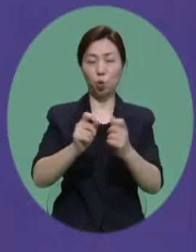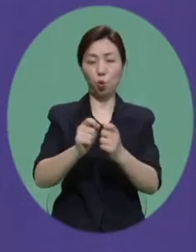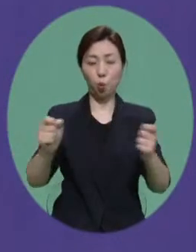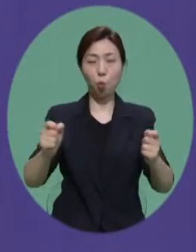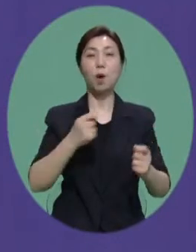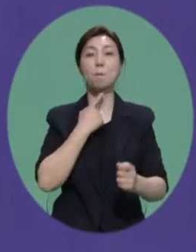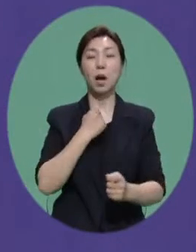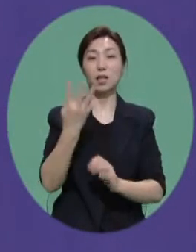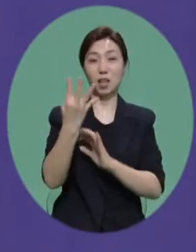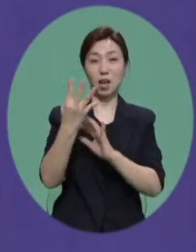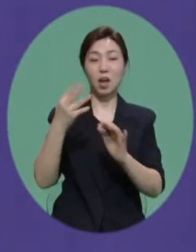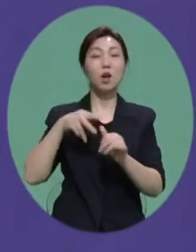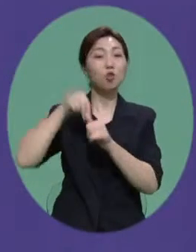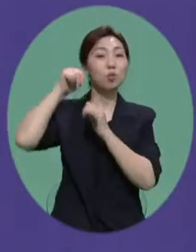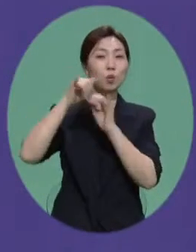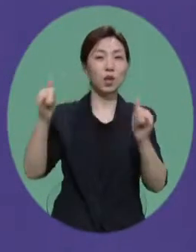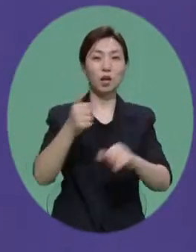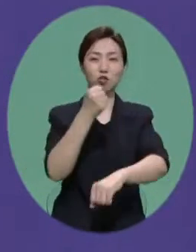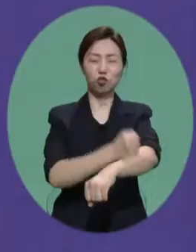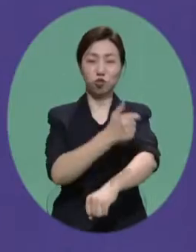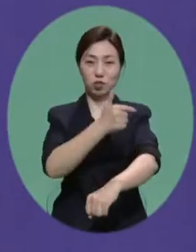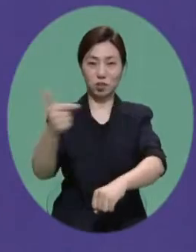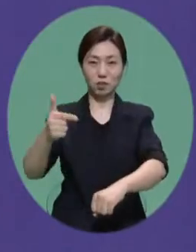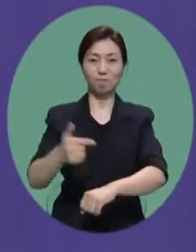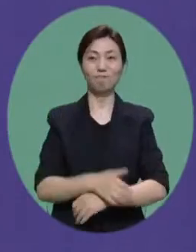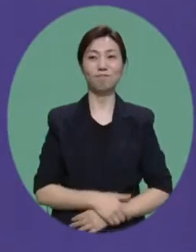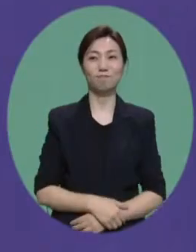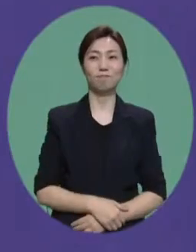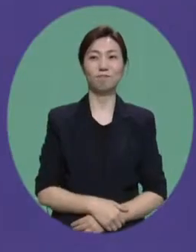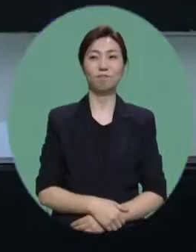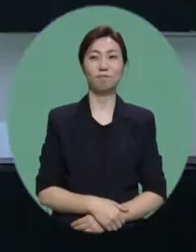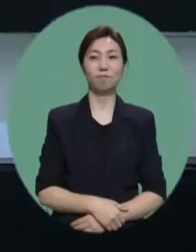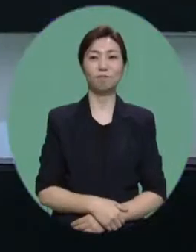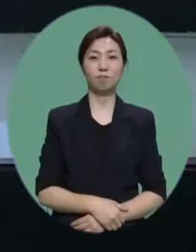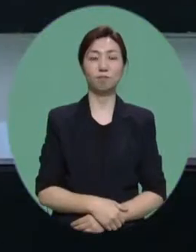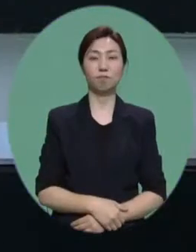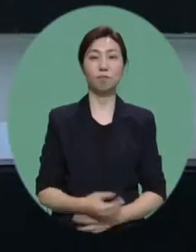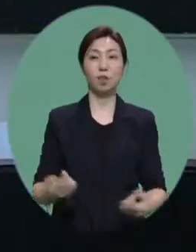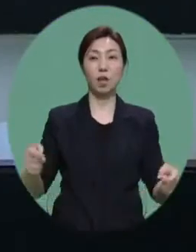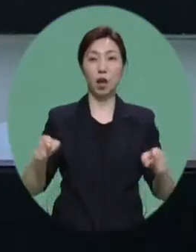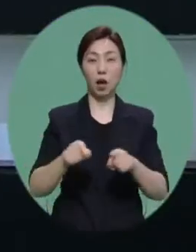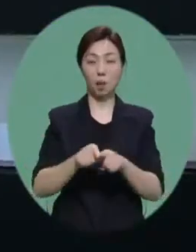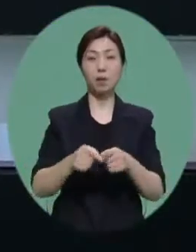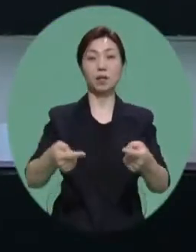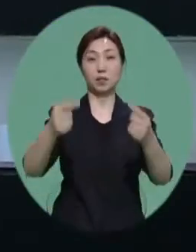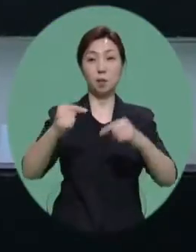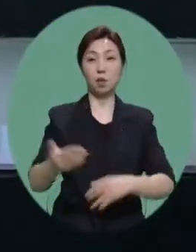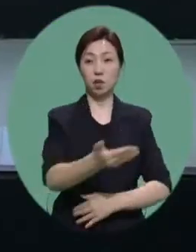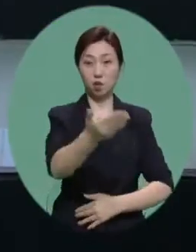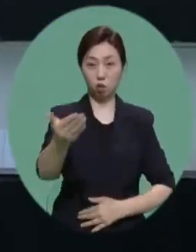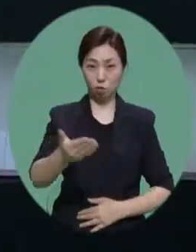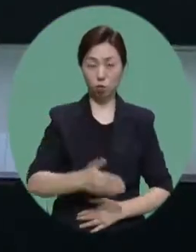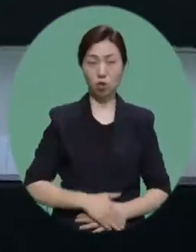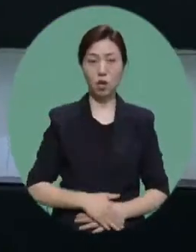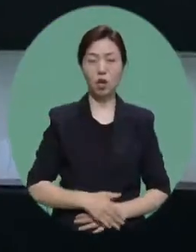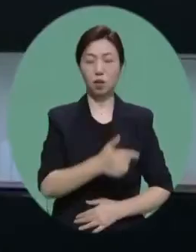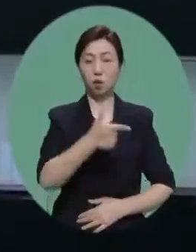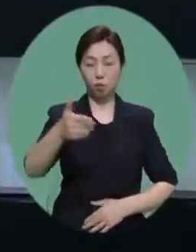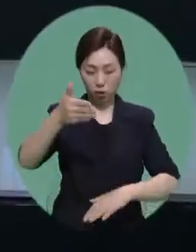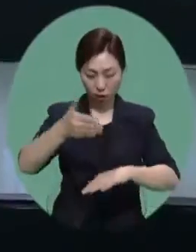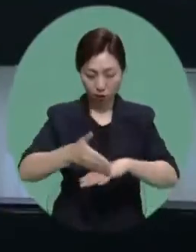해 주신 외국 모두 많이 수고 가렸습니다 그리고 함께 해주신 시청자 여러분들께 도저히 가 많은